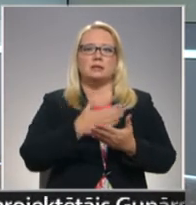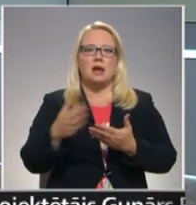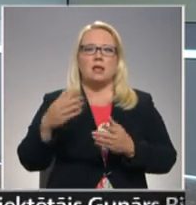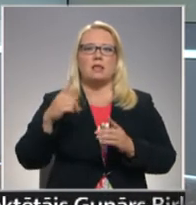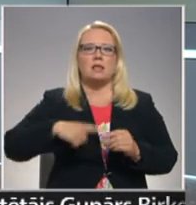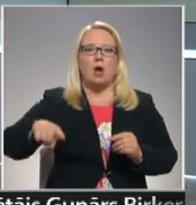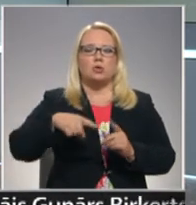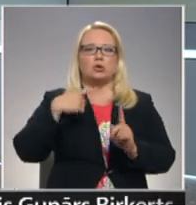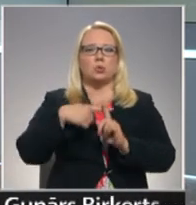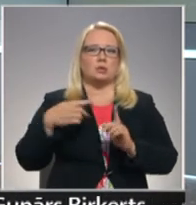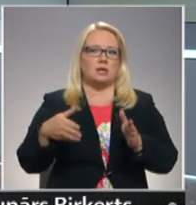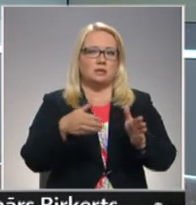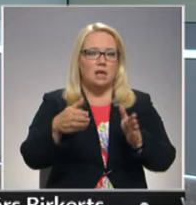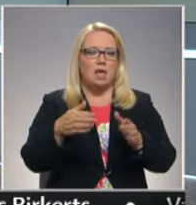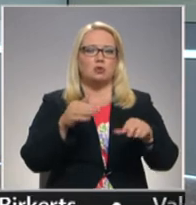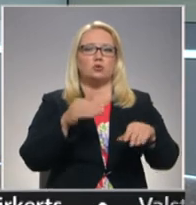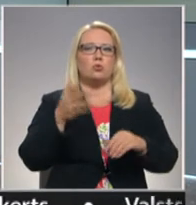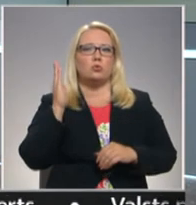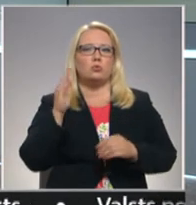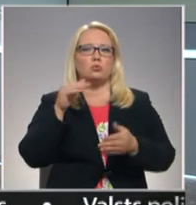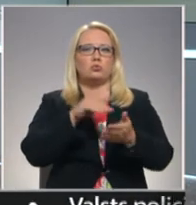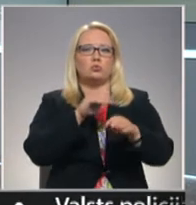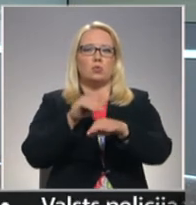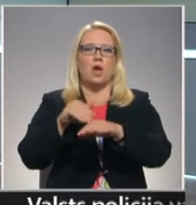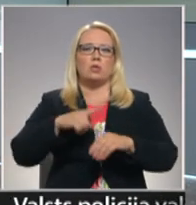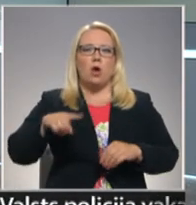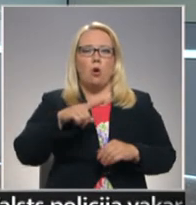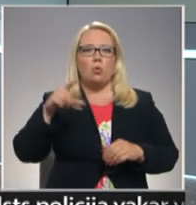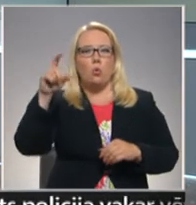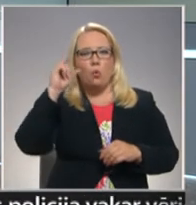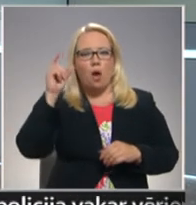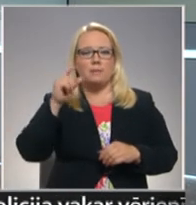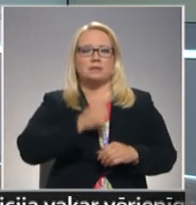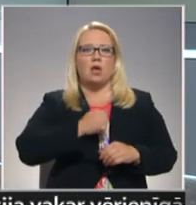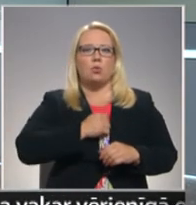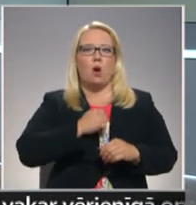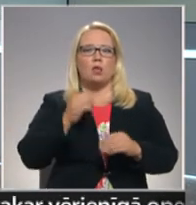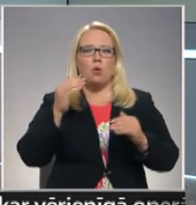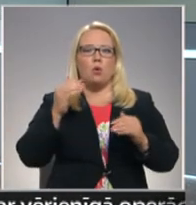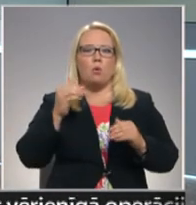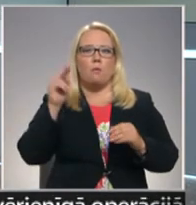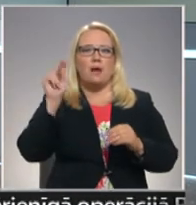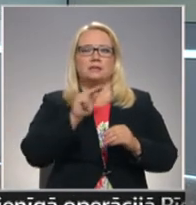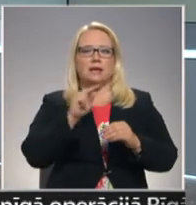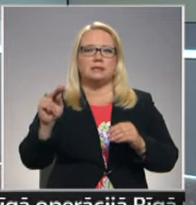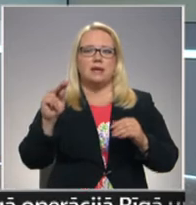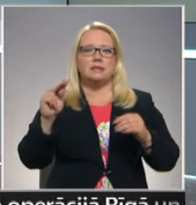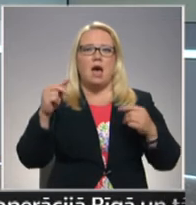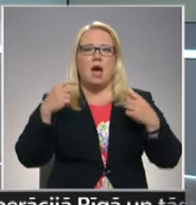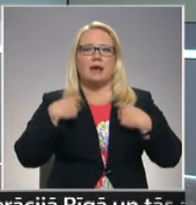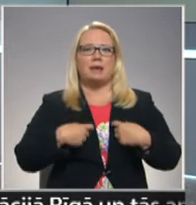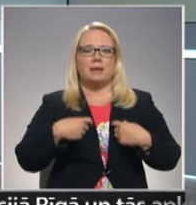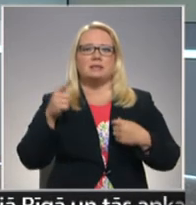krustaceļš. Uzrunājot tautu, Romas katoļa baznīcas Rīgas arhibīskaps metropolīts Zbigņevs Stankēvičs atgādināja šo